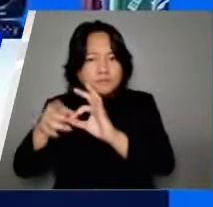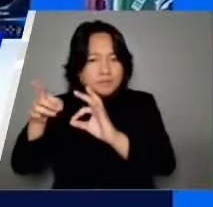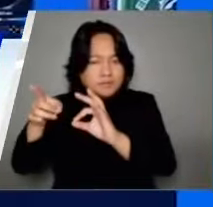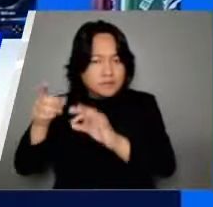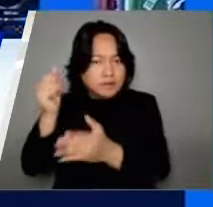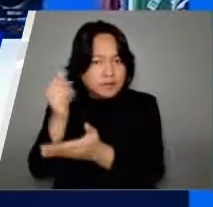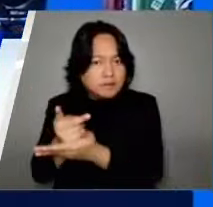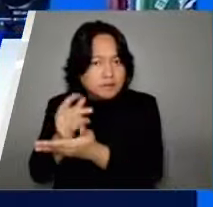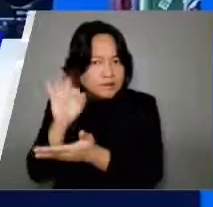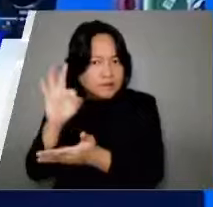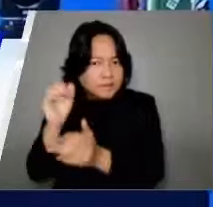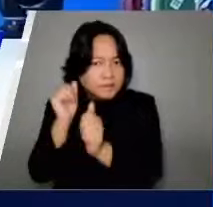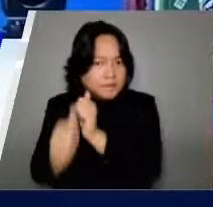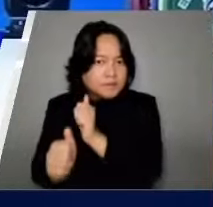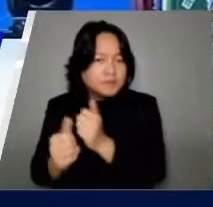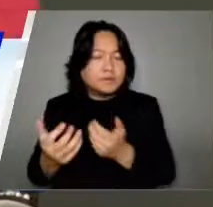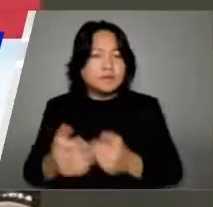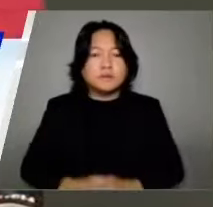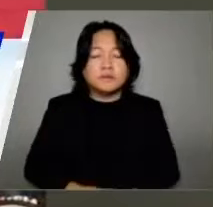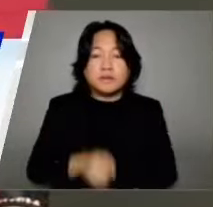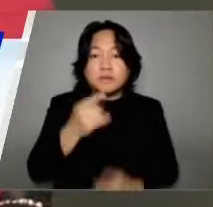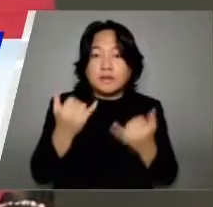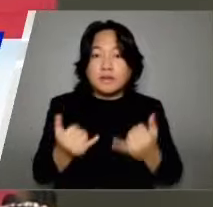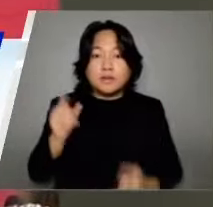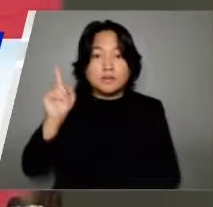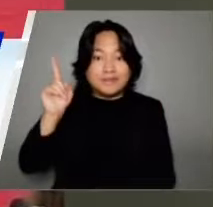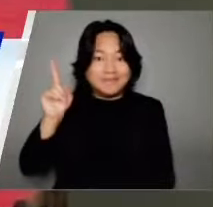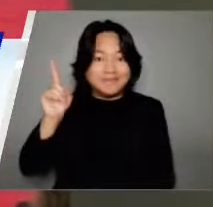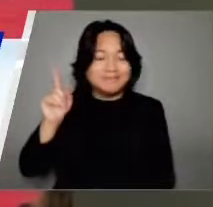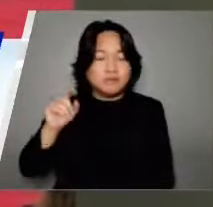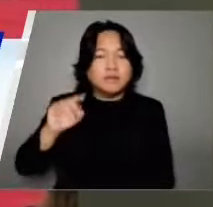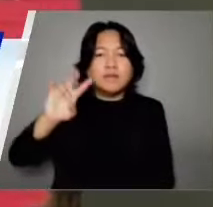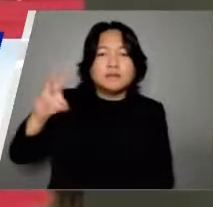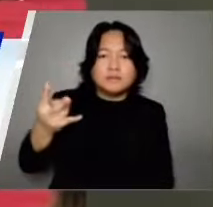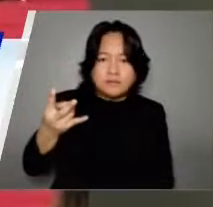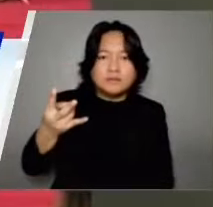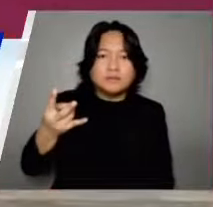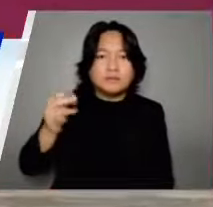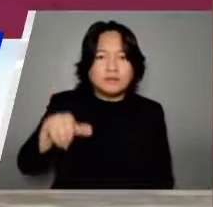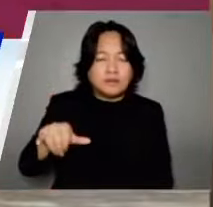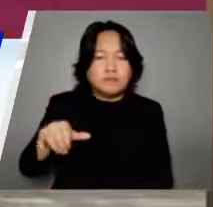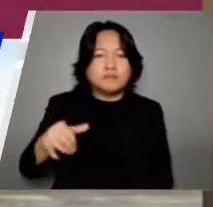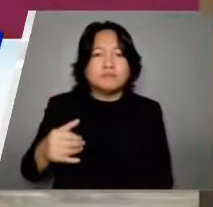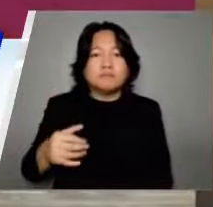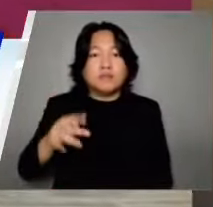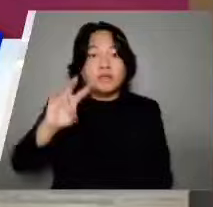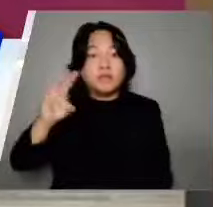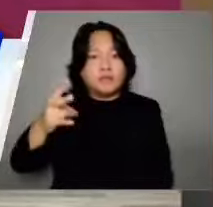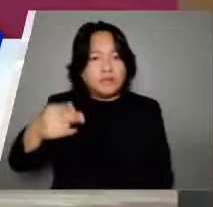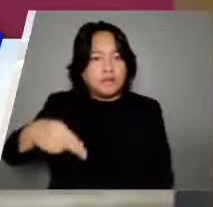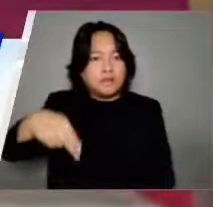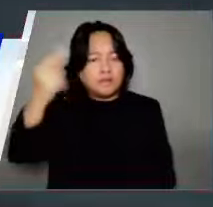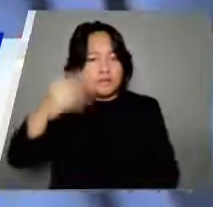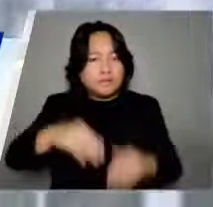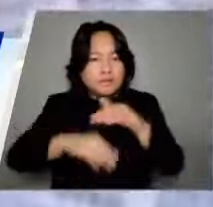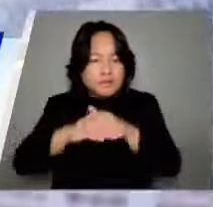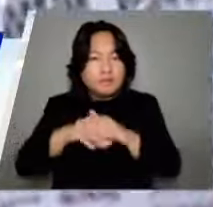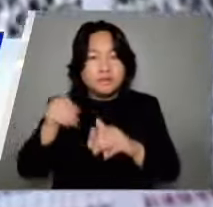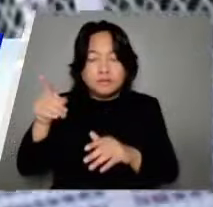siya sa ranking para maging isa sa contenders sa 59-kilogram event sa Paris